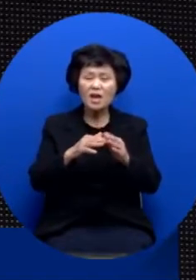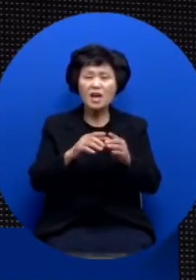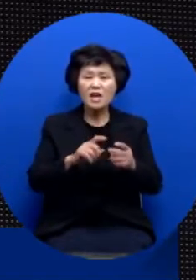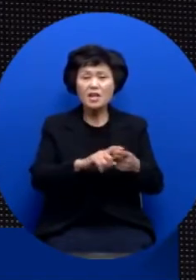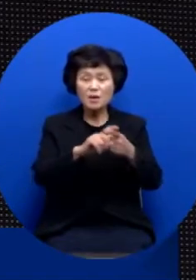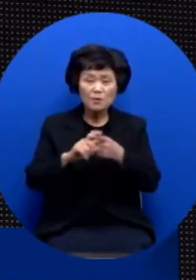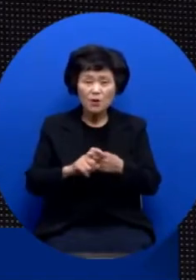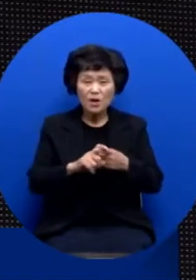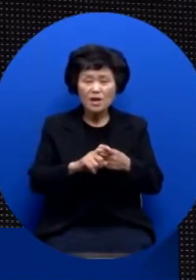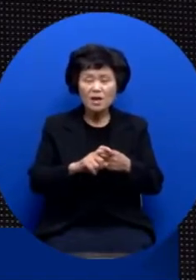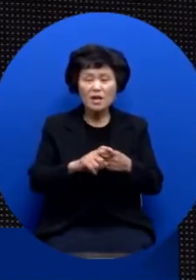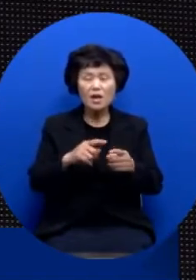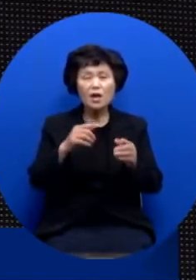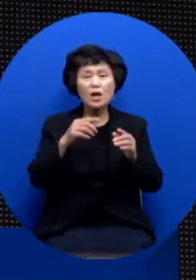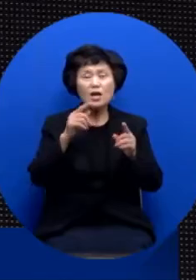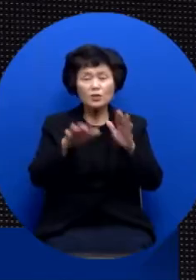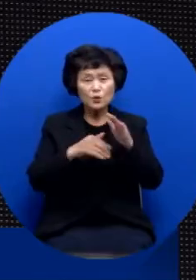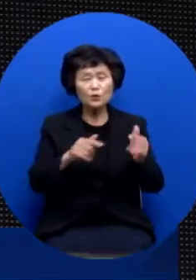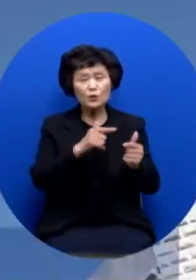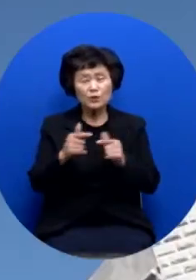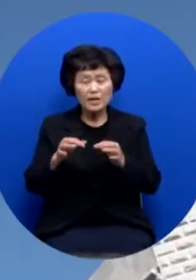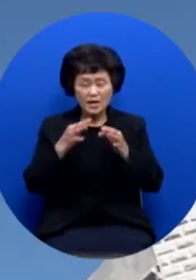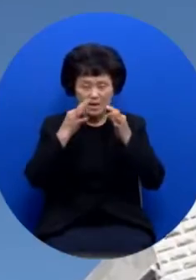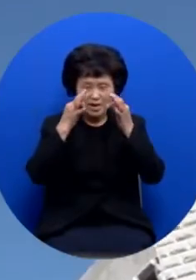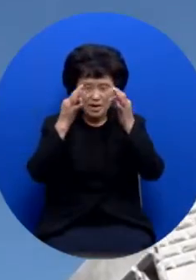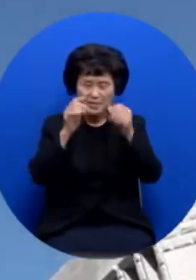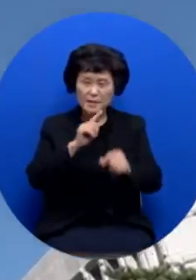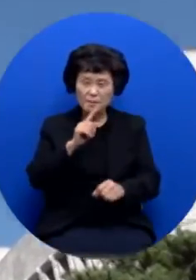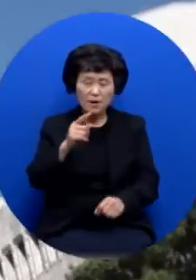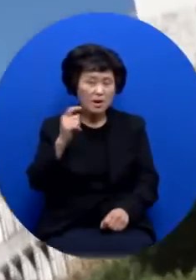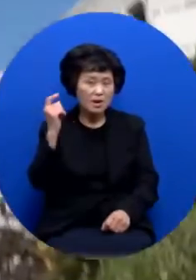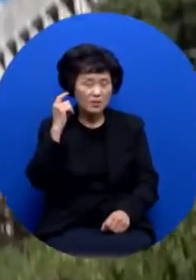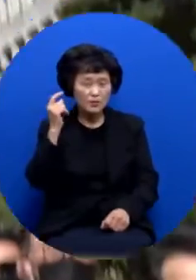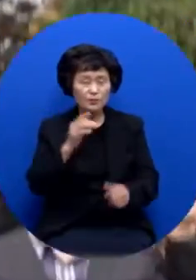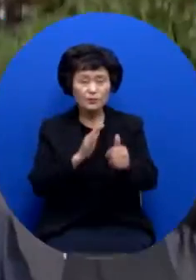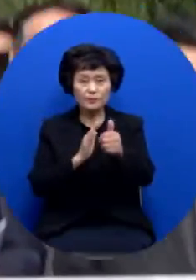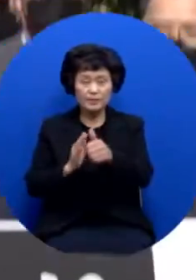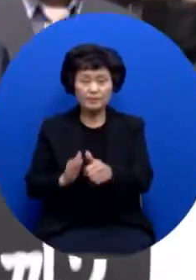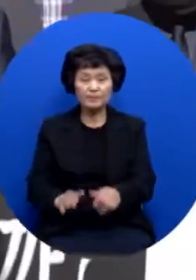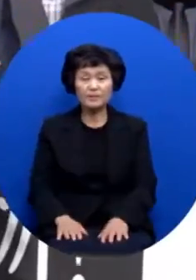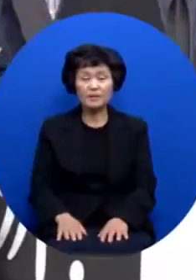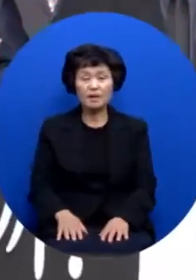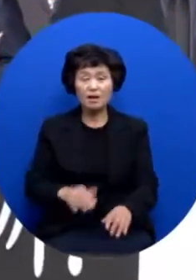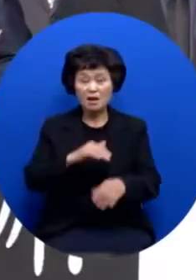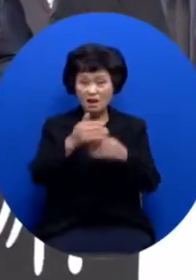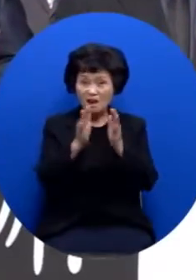가 아름다운신앙공동체이자지역 사회로거듭날수있기를간곡히요청합니다.한편,비성경적인귀신론으로인해